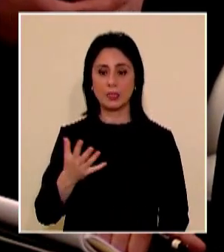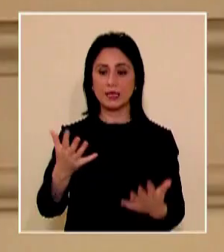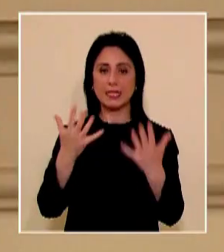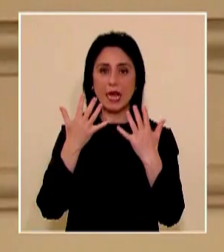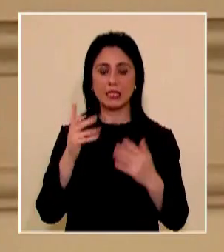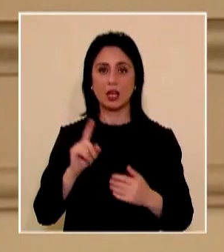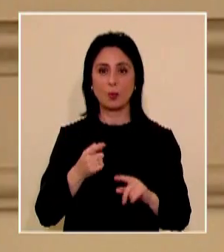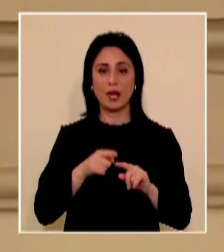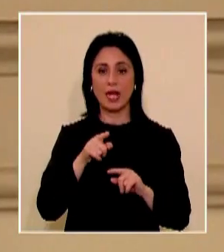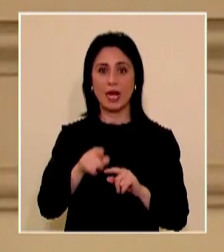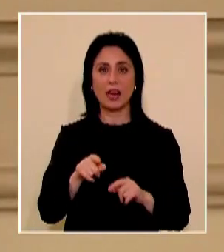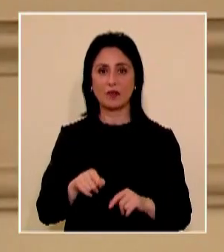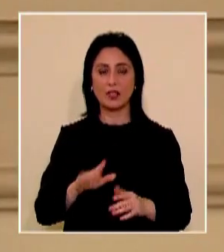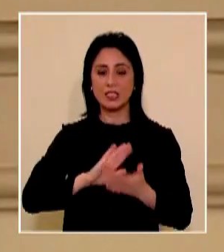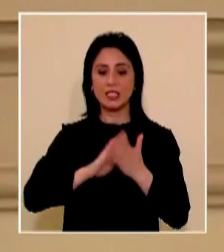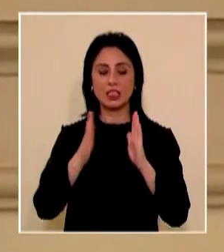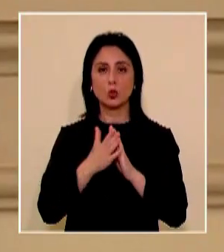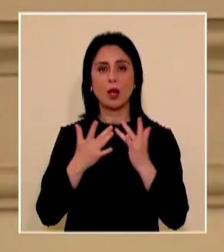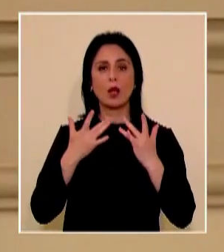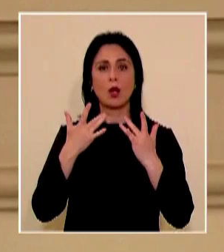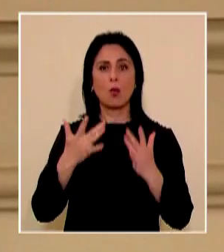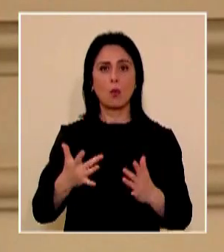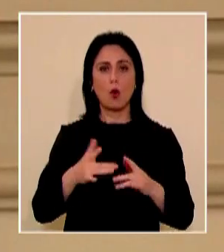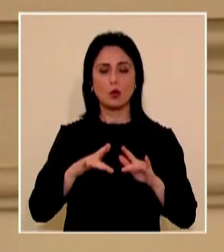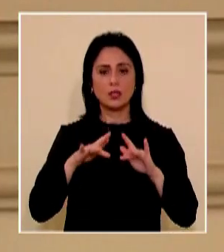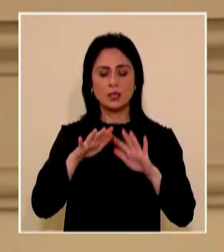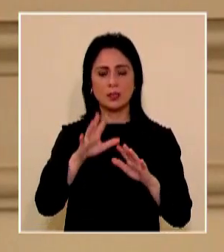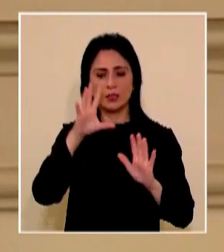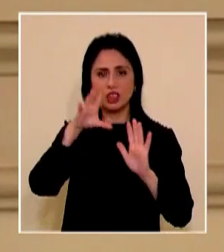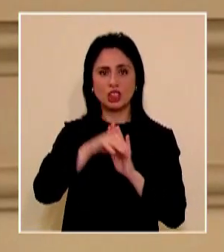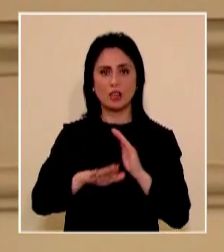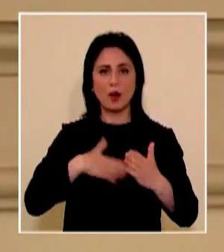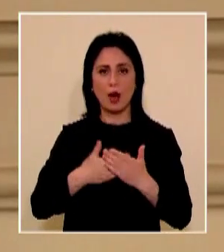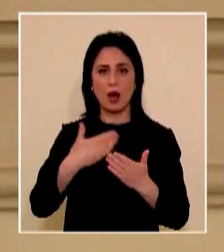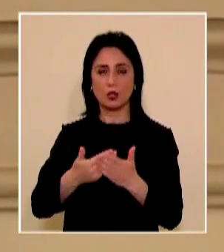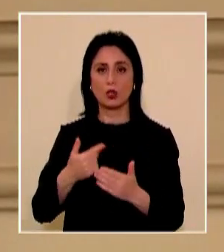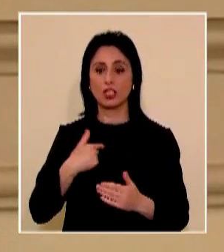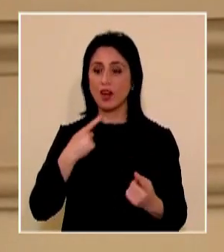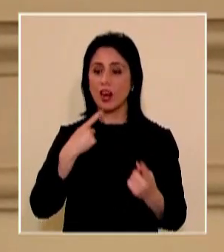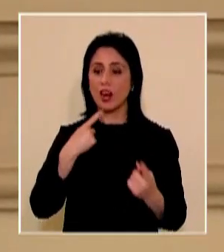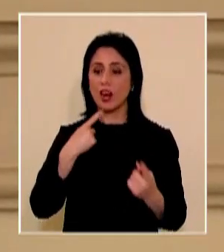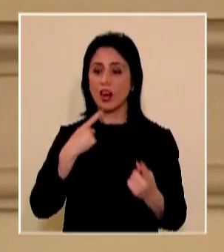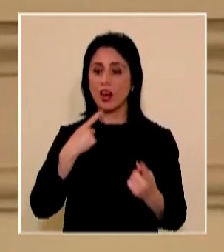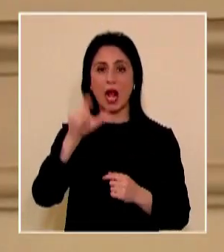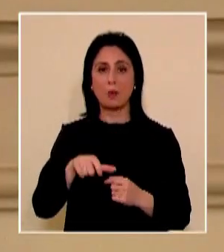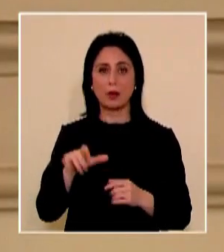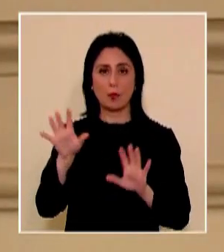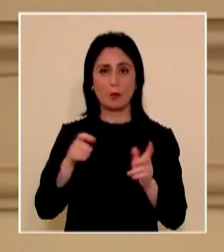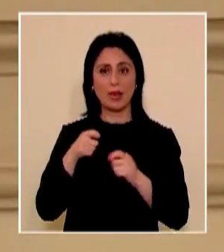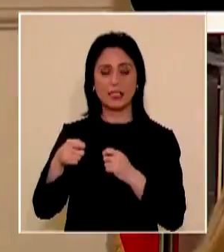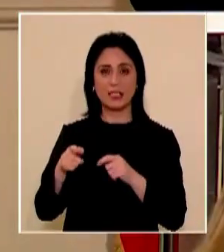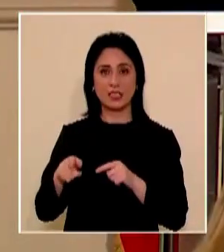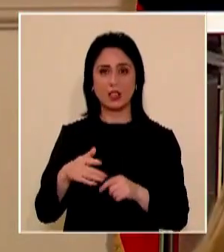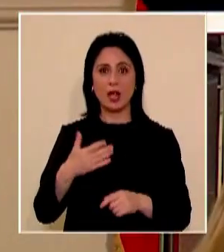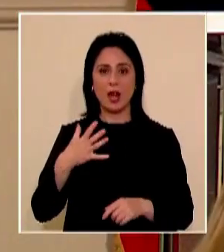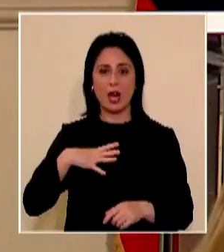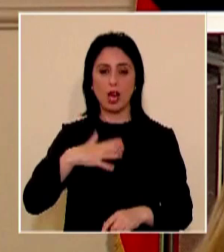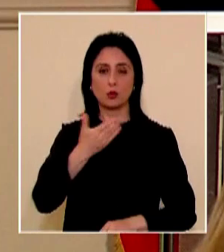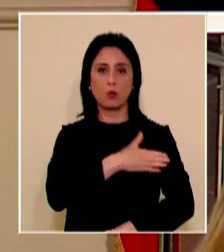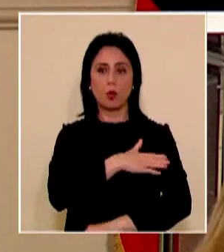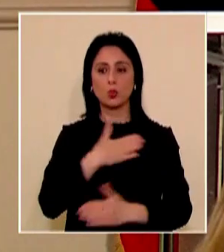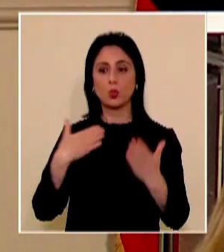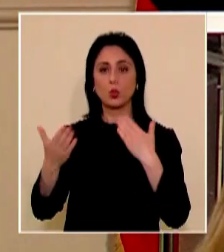interwencji. Rozmawialiśmy z panią prezydent także o naszych polsko-gruzińskich sprawach, bardzo